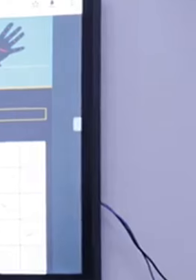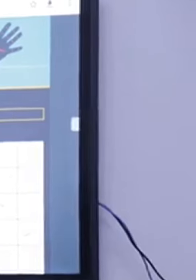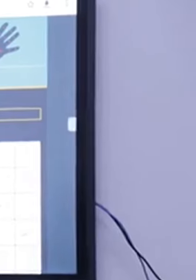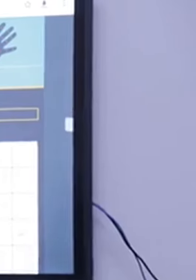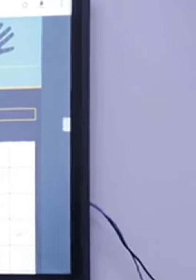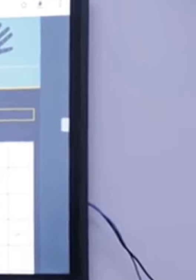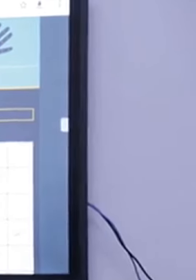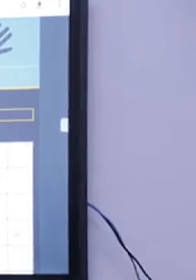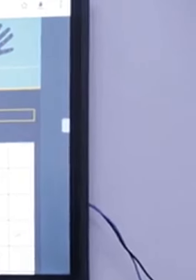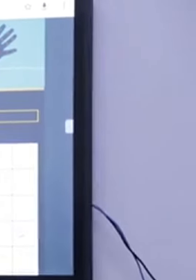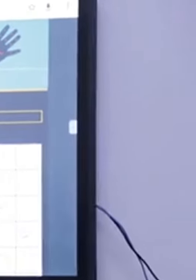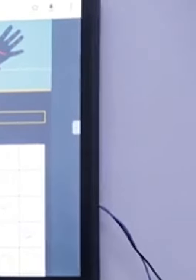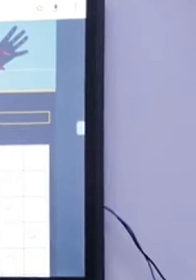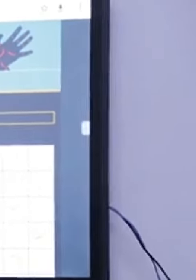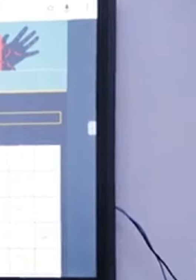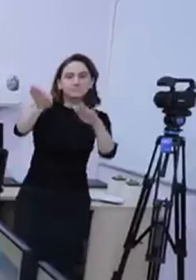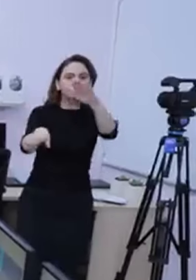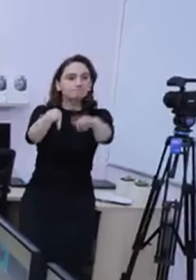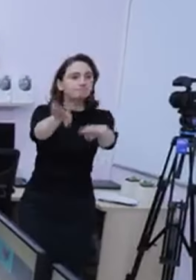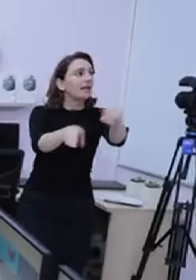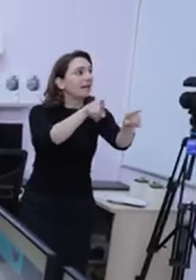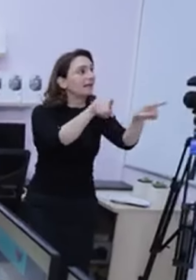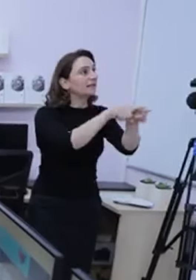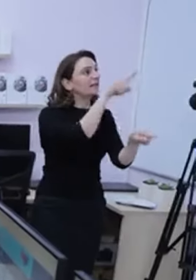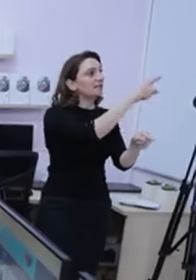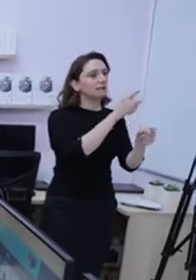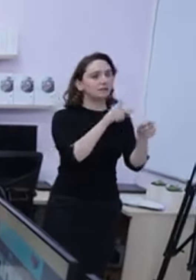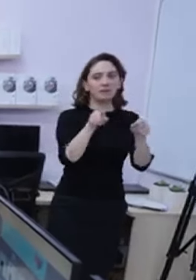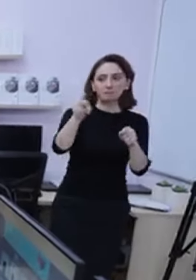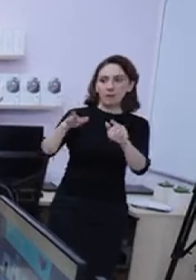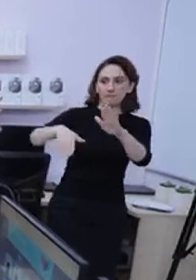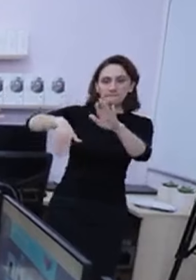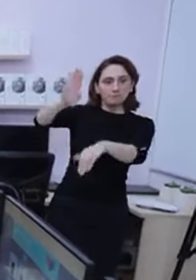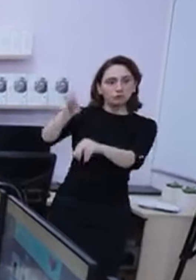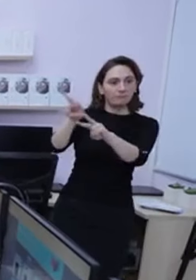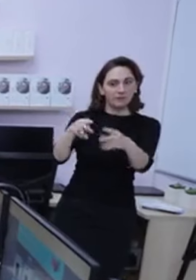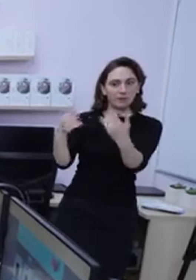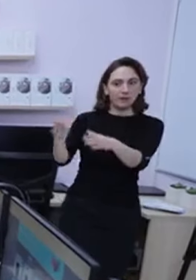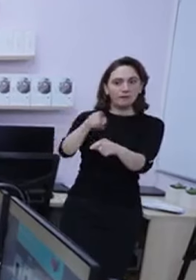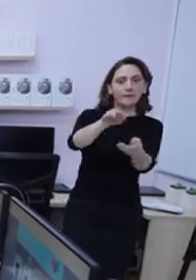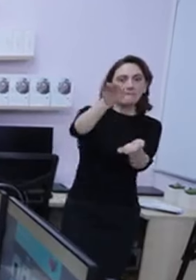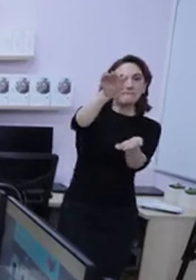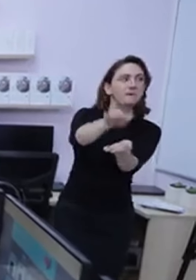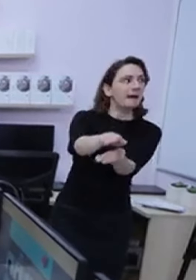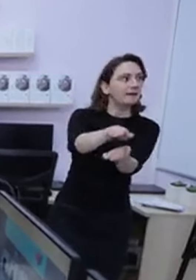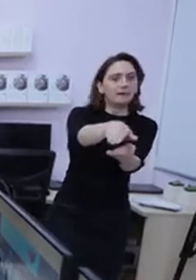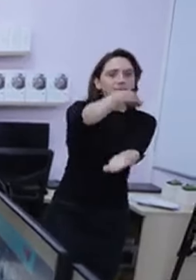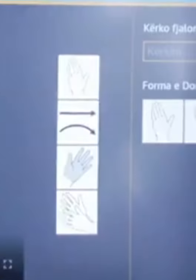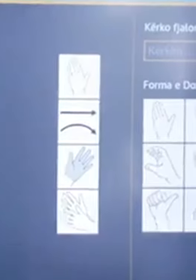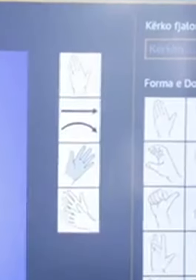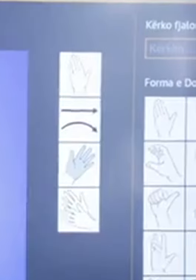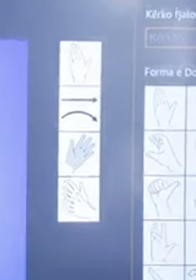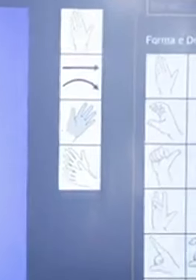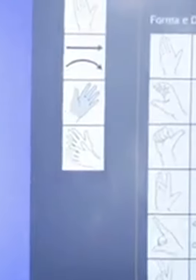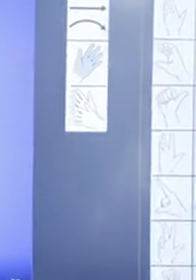e cila nuk është njohur vetëm nga Shqipëria, por është njohur nga kuadri evropian i referencave për gjuhët, ku gjuha e